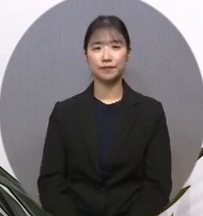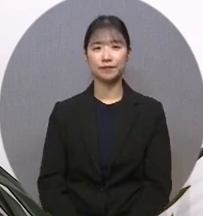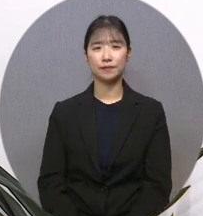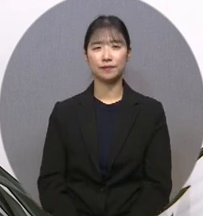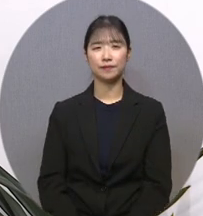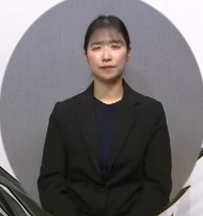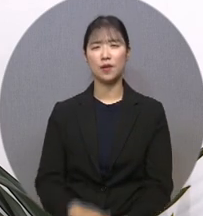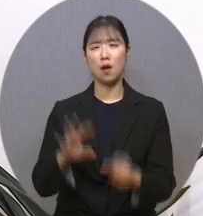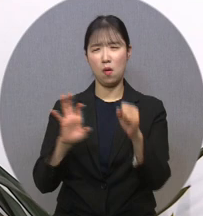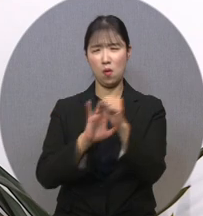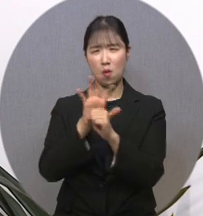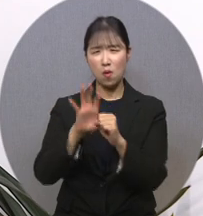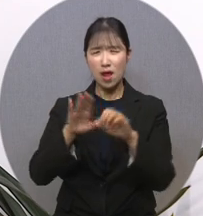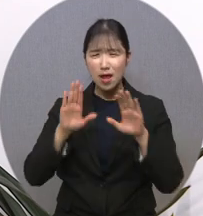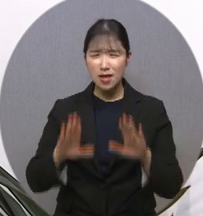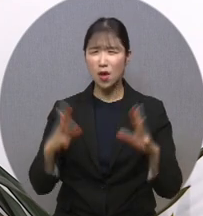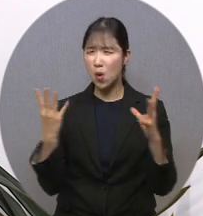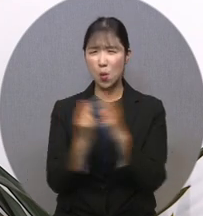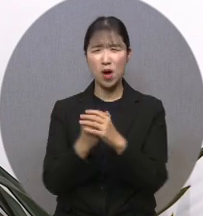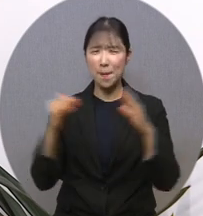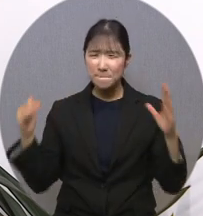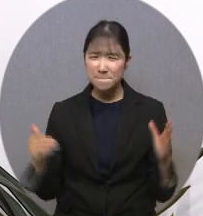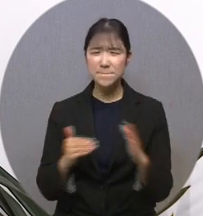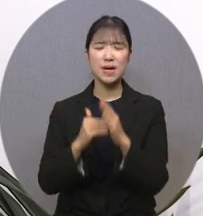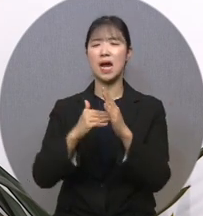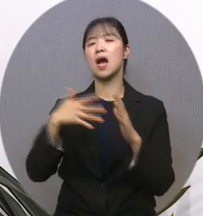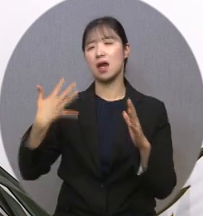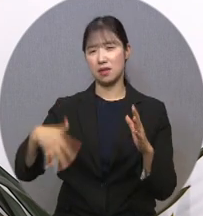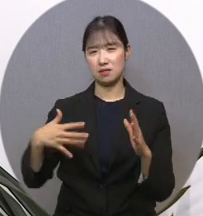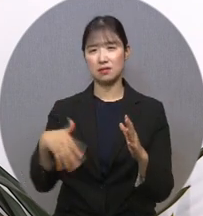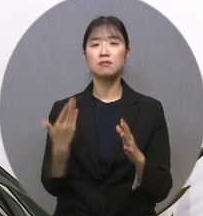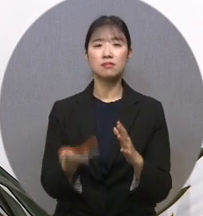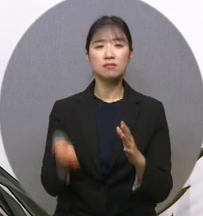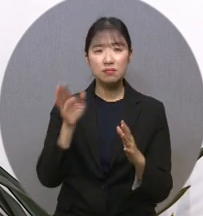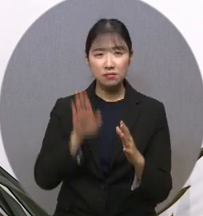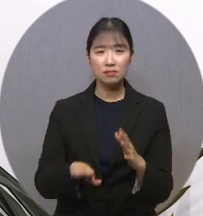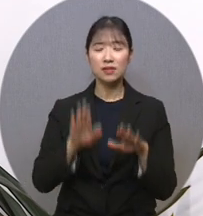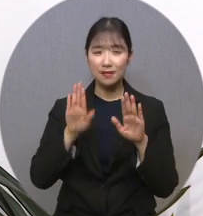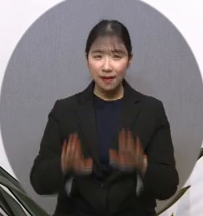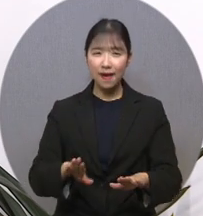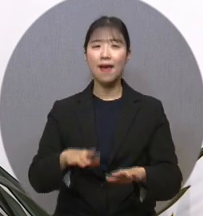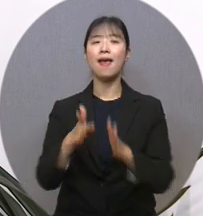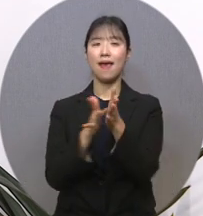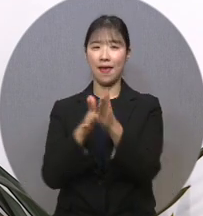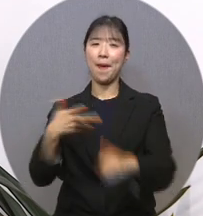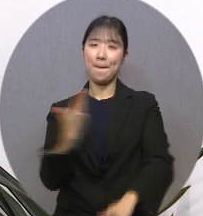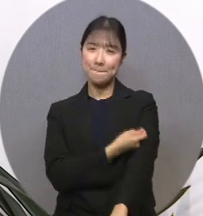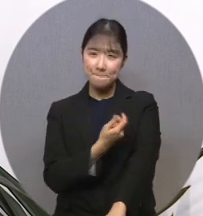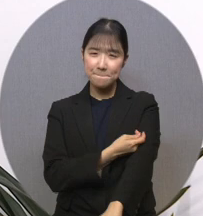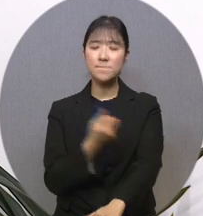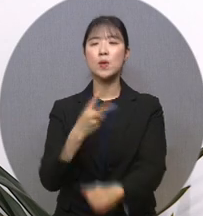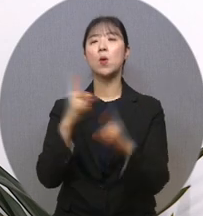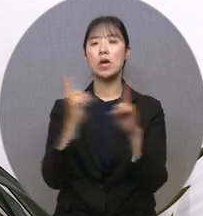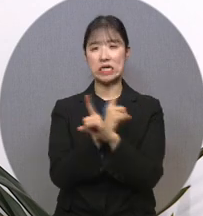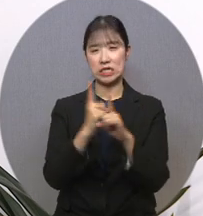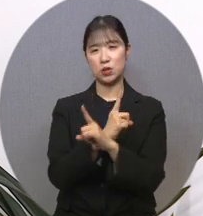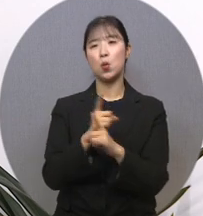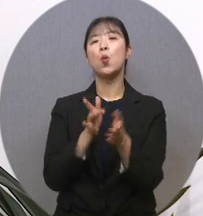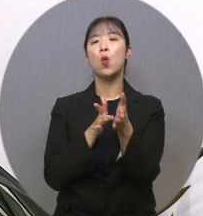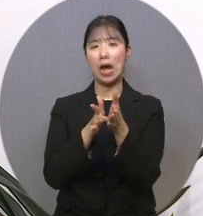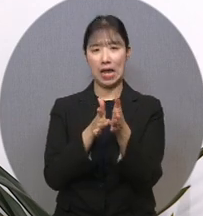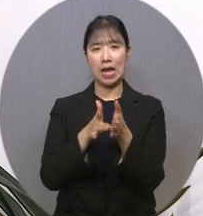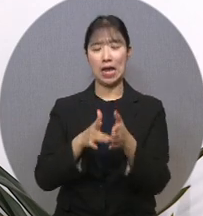아직은 코로나로부터 완전히 벗어나지는 못했지만 이제 백신이나 또 치료제의 개발도